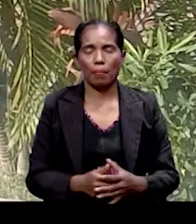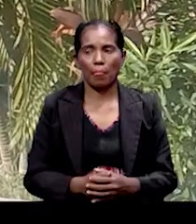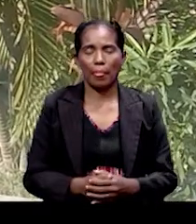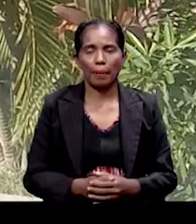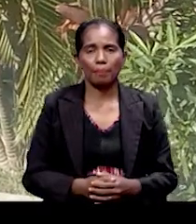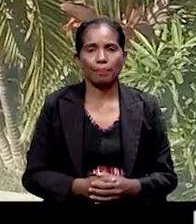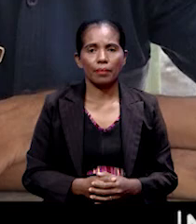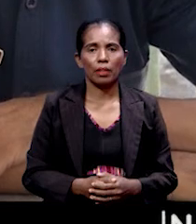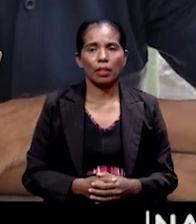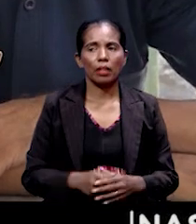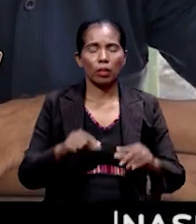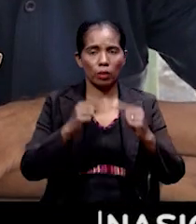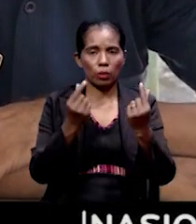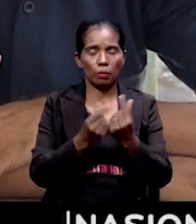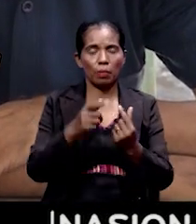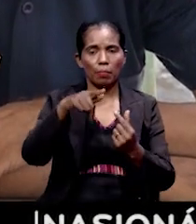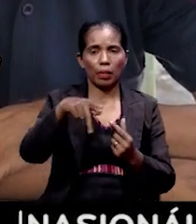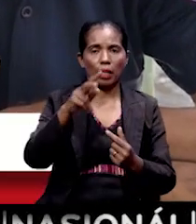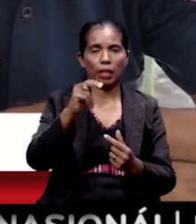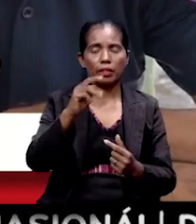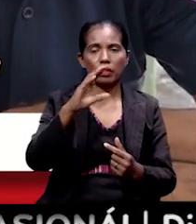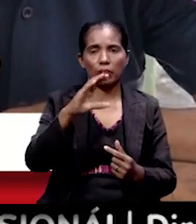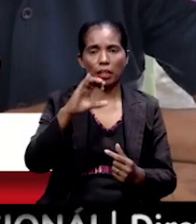ekipa PNSIC nasional